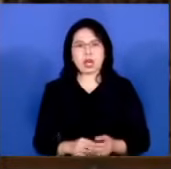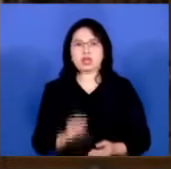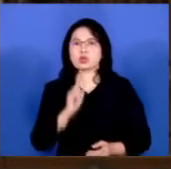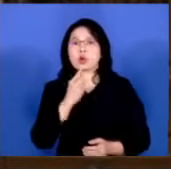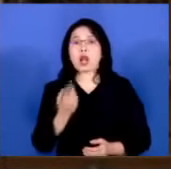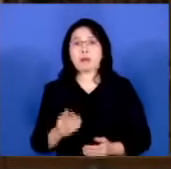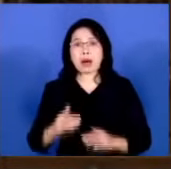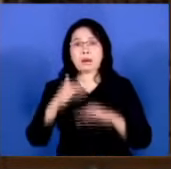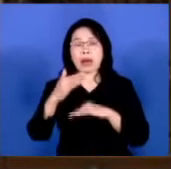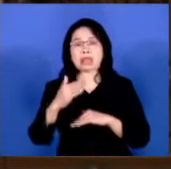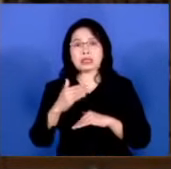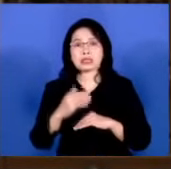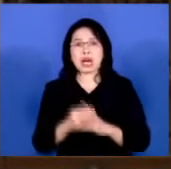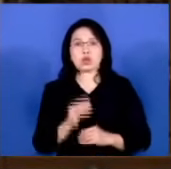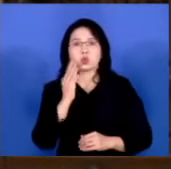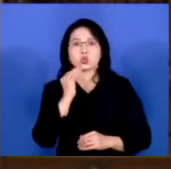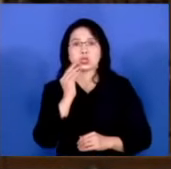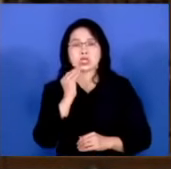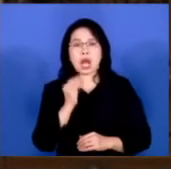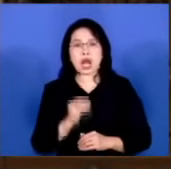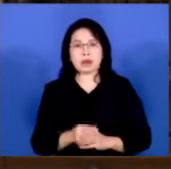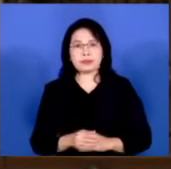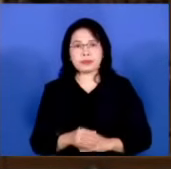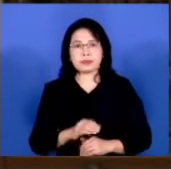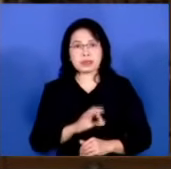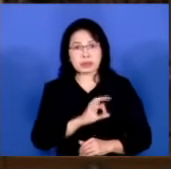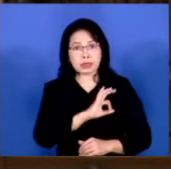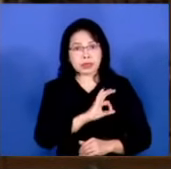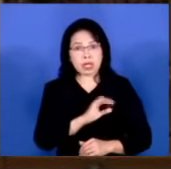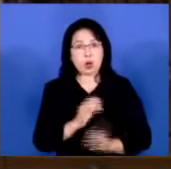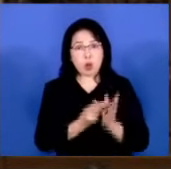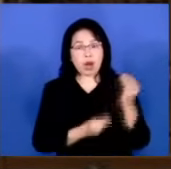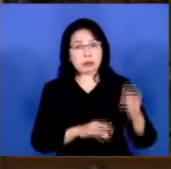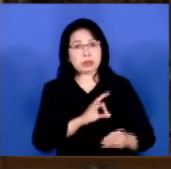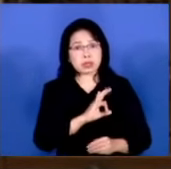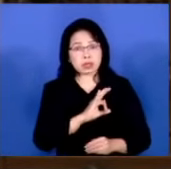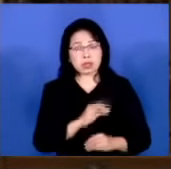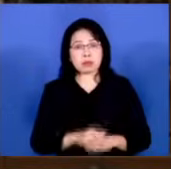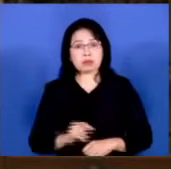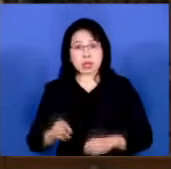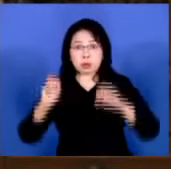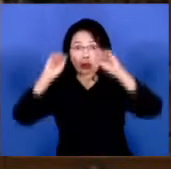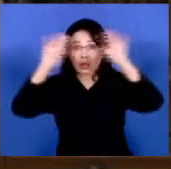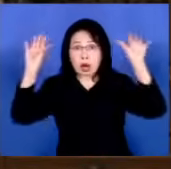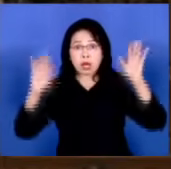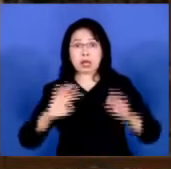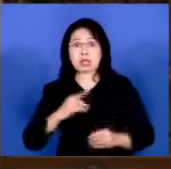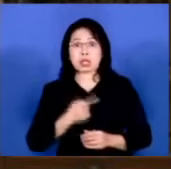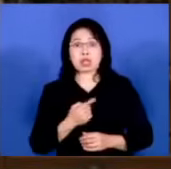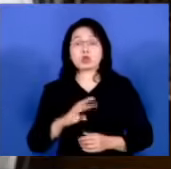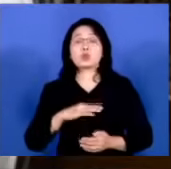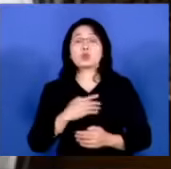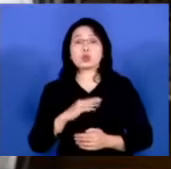yang terjadi di Mahkamah Konstitusi akhirakhir ini telah menyadarkan kita semua